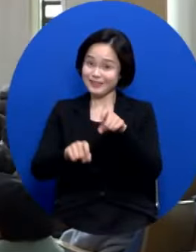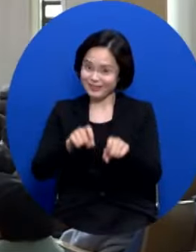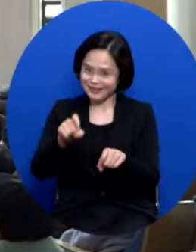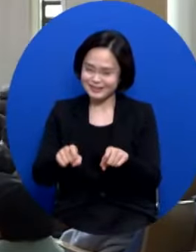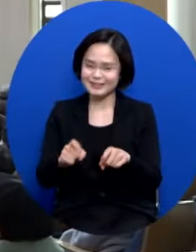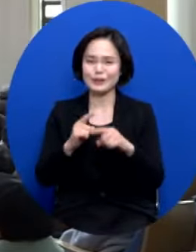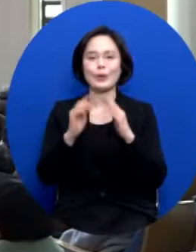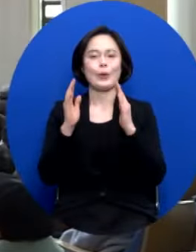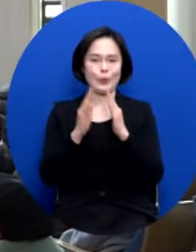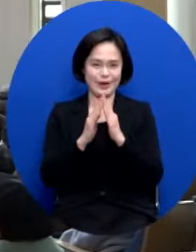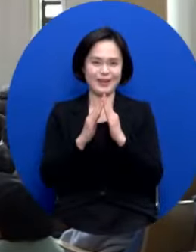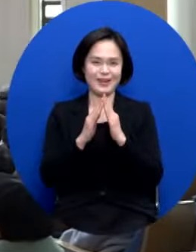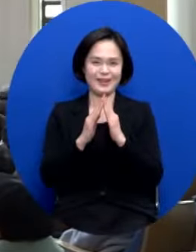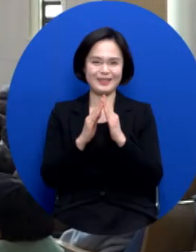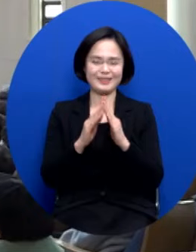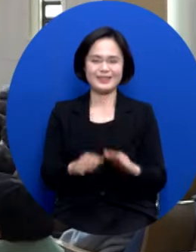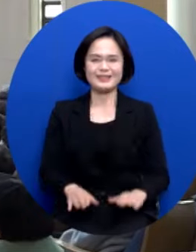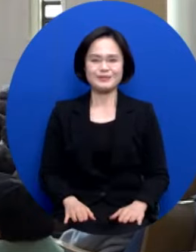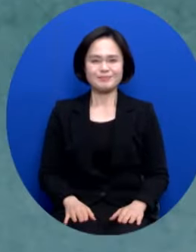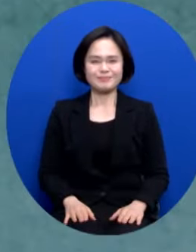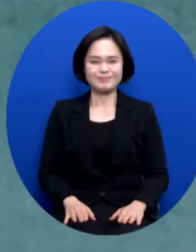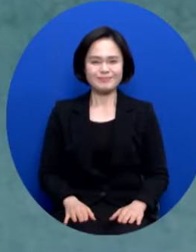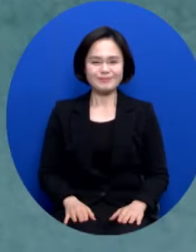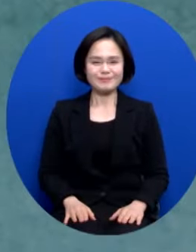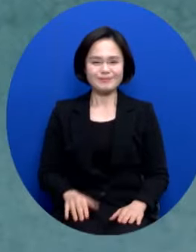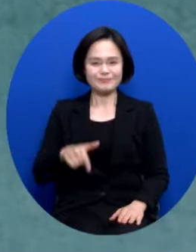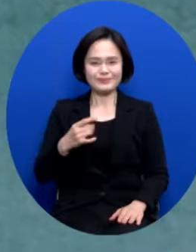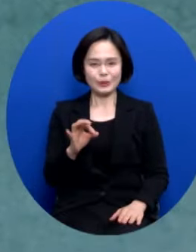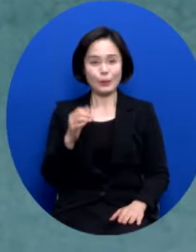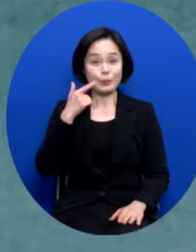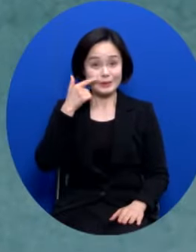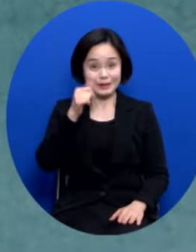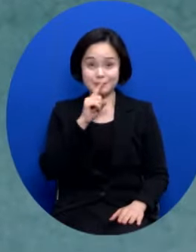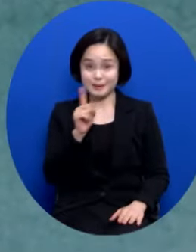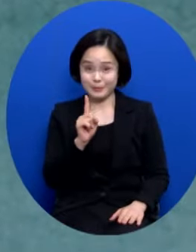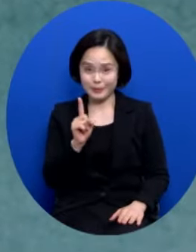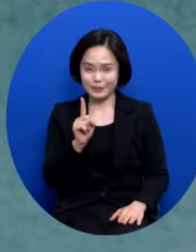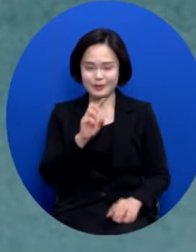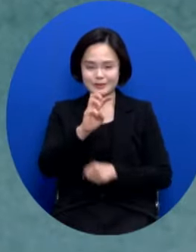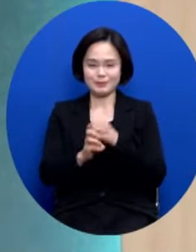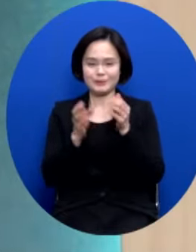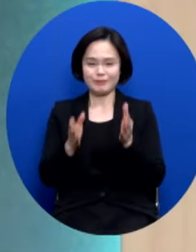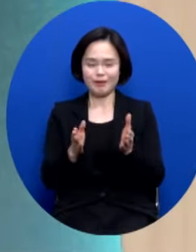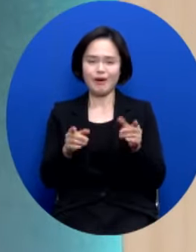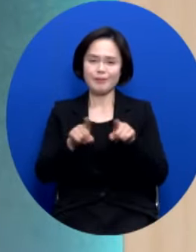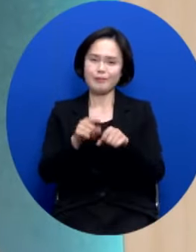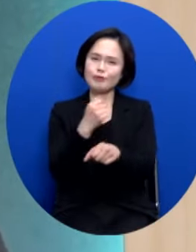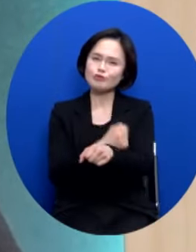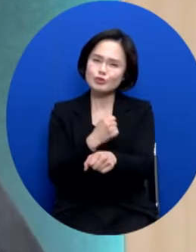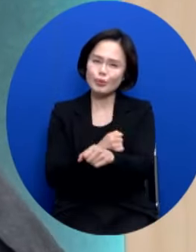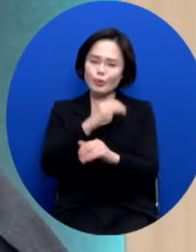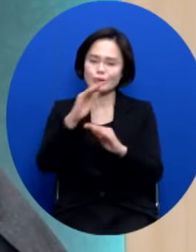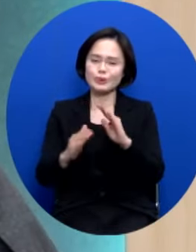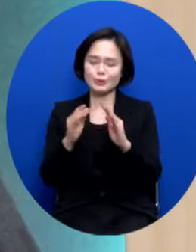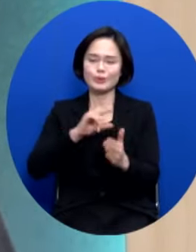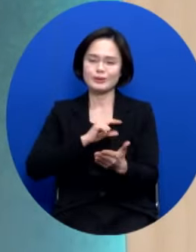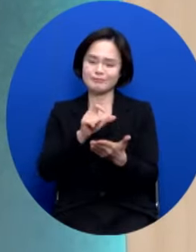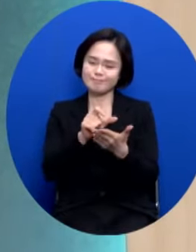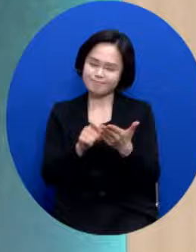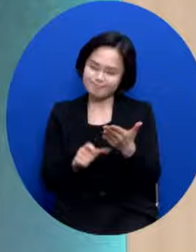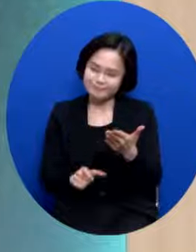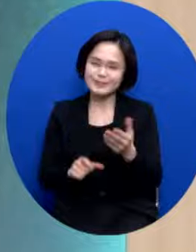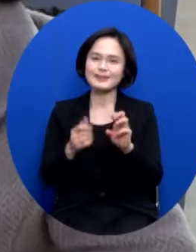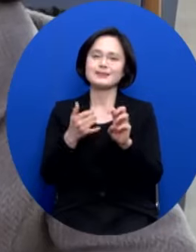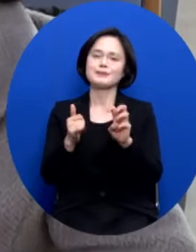맞아 천안 백석대학교의 공규성 목사는 30년을 함께한 교인 46인을 호명하며 예수를 믿는 교인 모두가